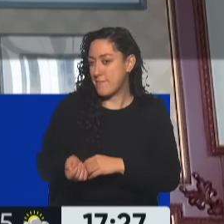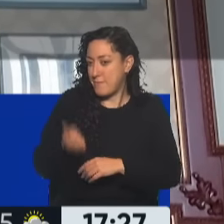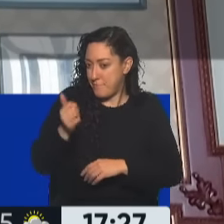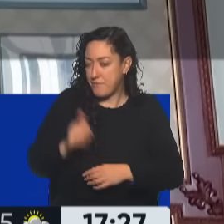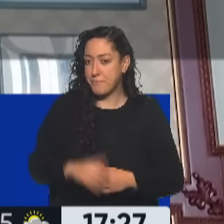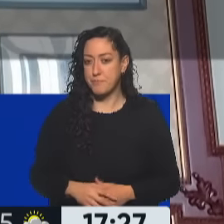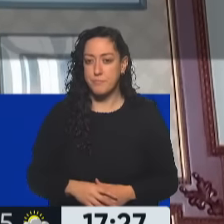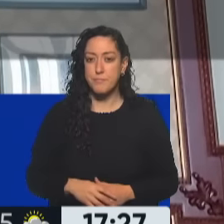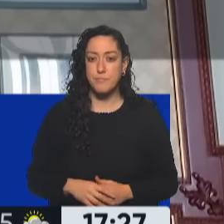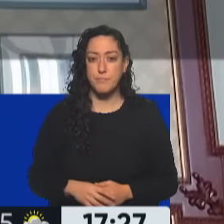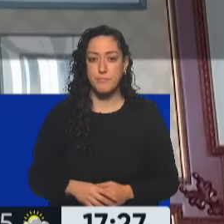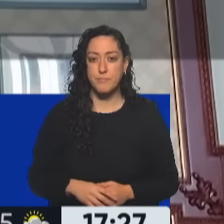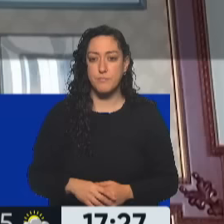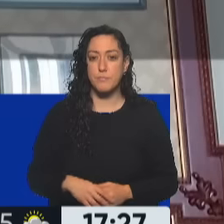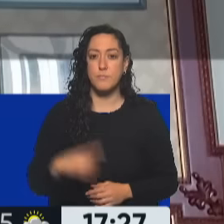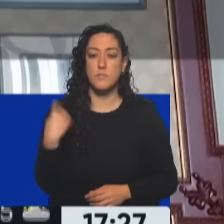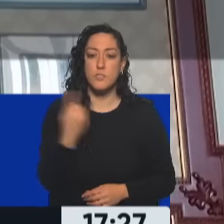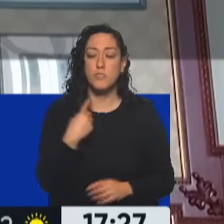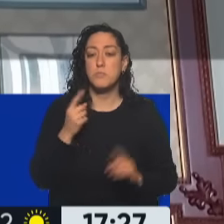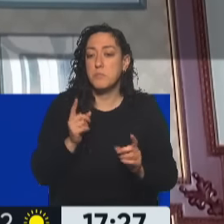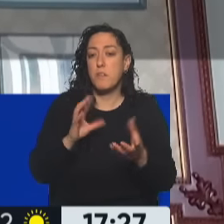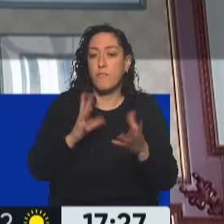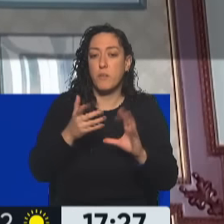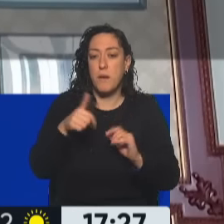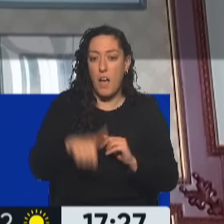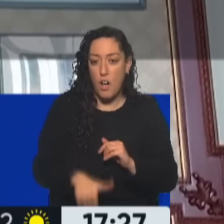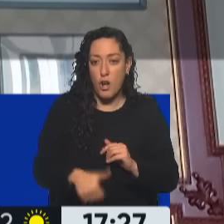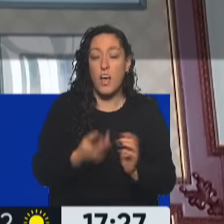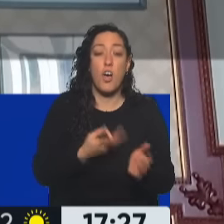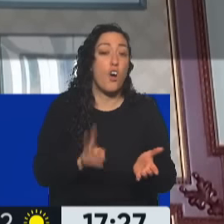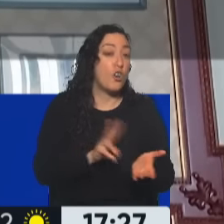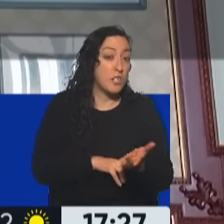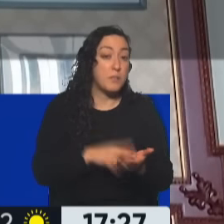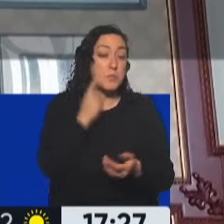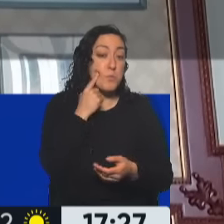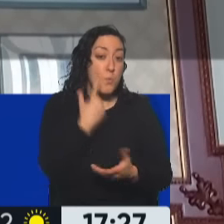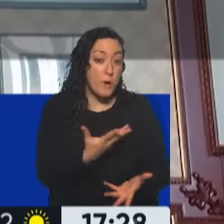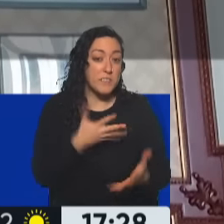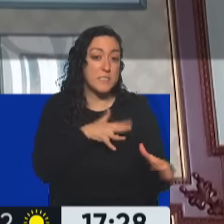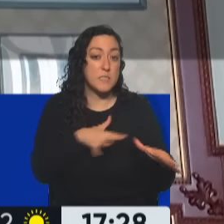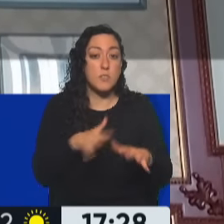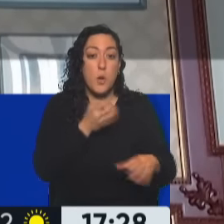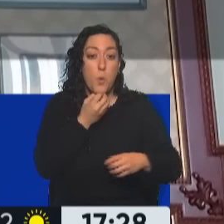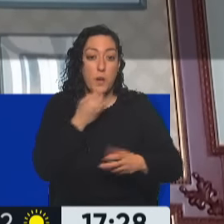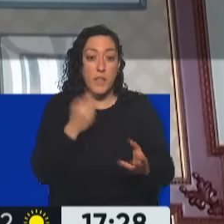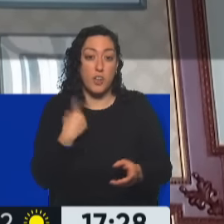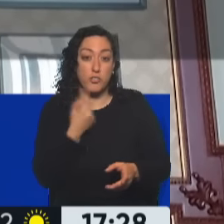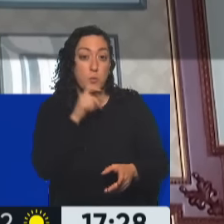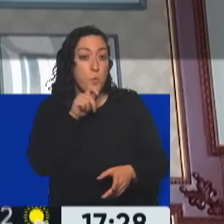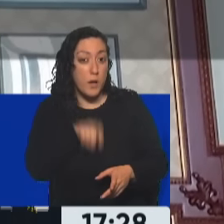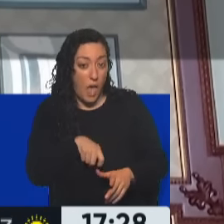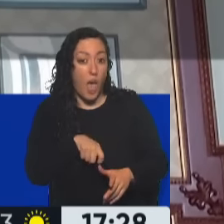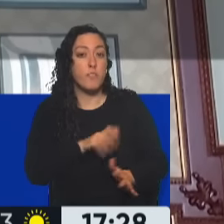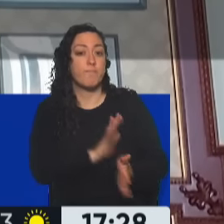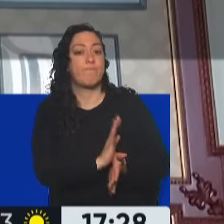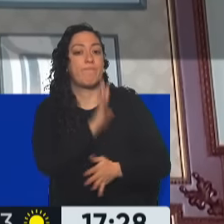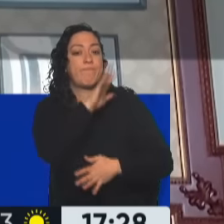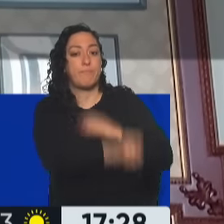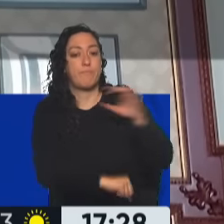держави. Зараз ми зробили так само. Ми знов довели, що в будь-якій ситуації ми, українці, здатні досягати